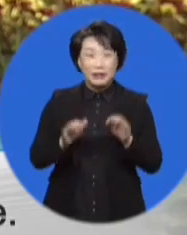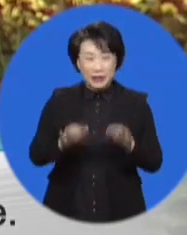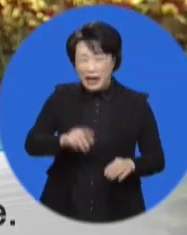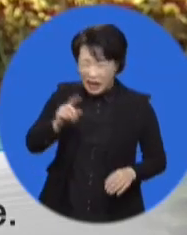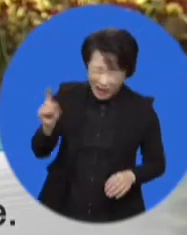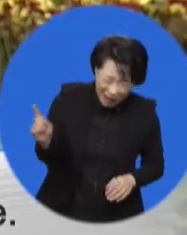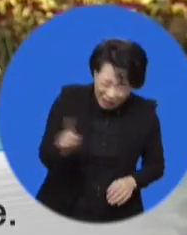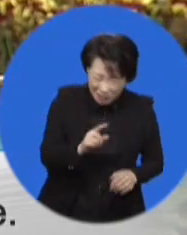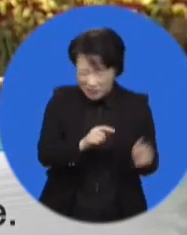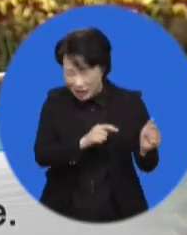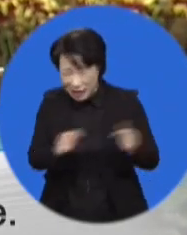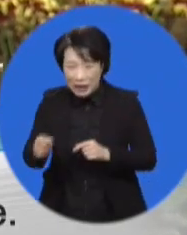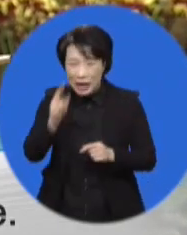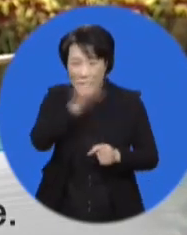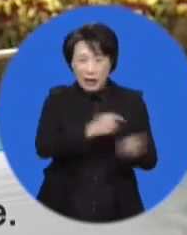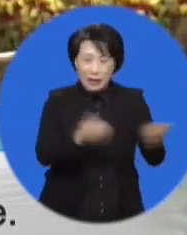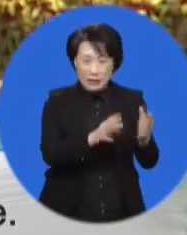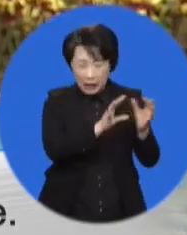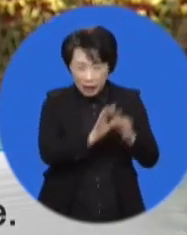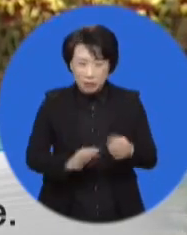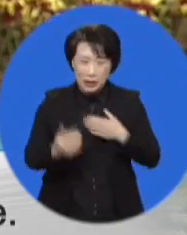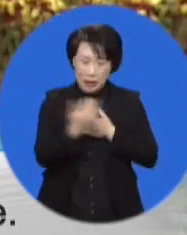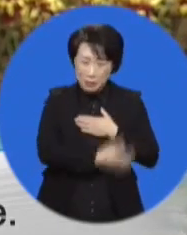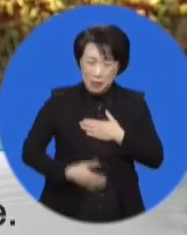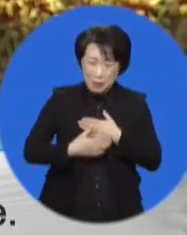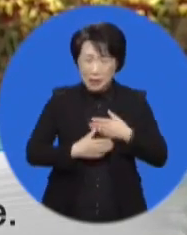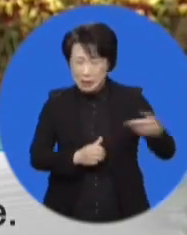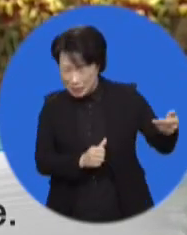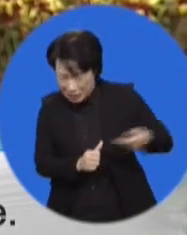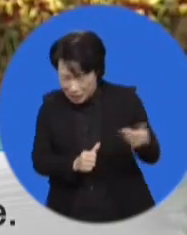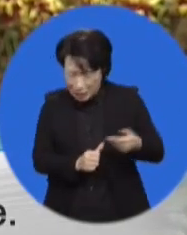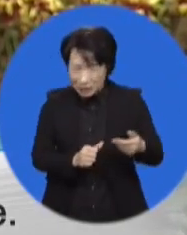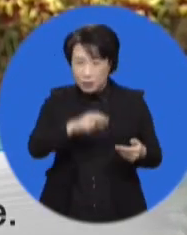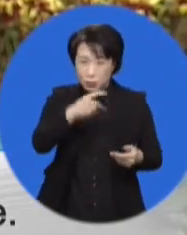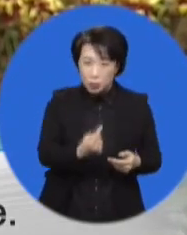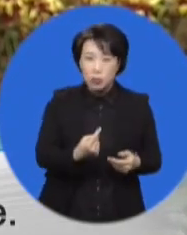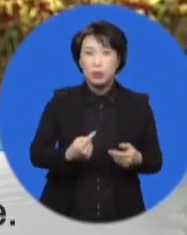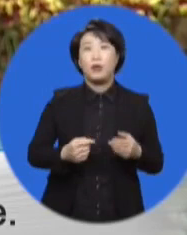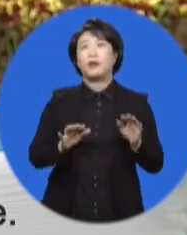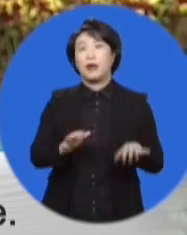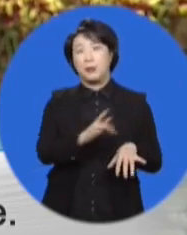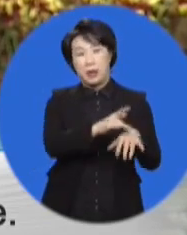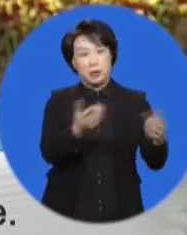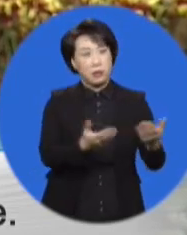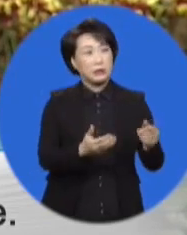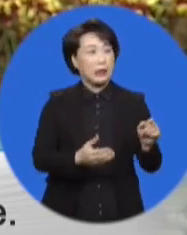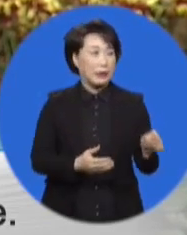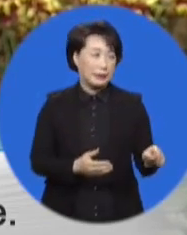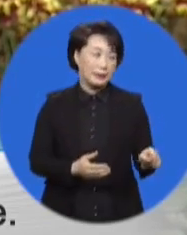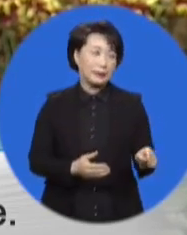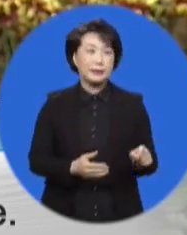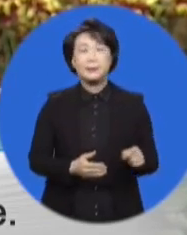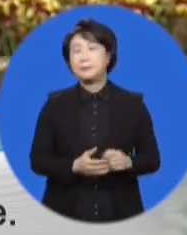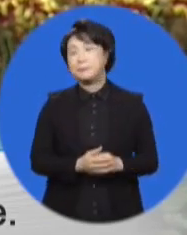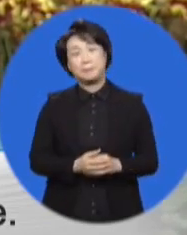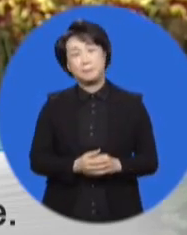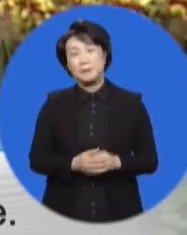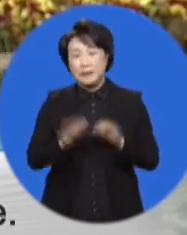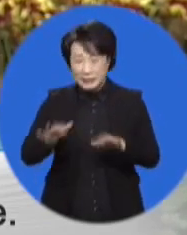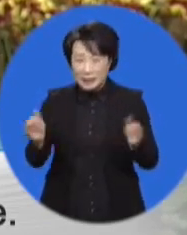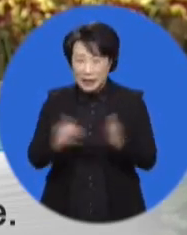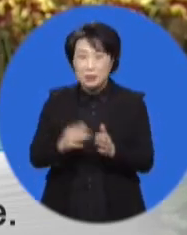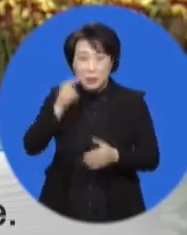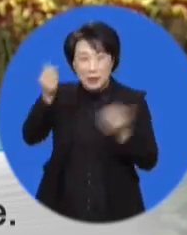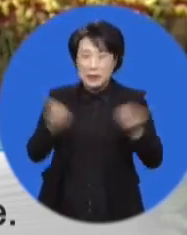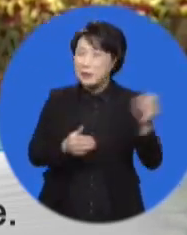아무리 별의별 악한 짓을 내 몸에 대고 별짓을 다 해도 마귀 역사는 절대로 오늘까지